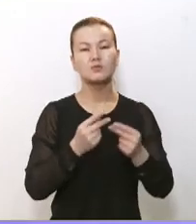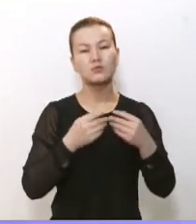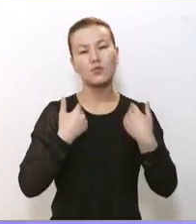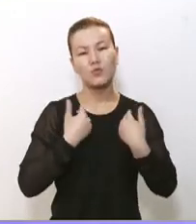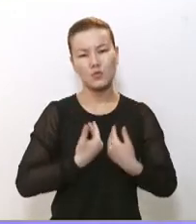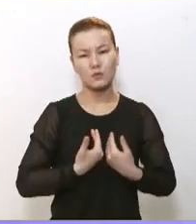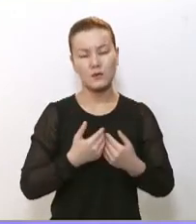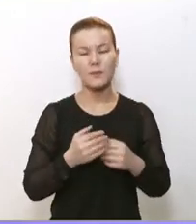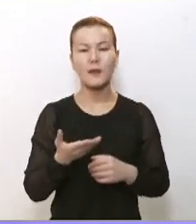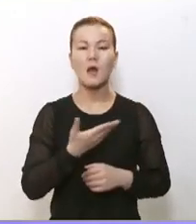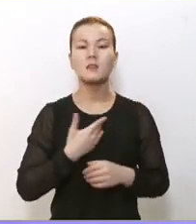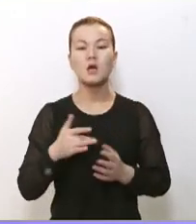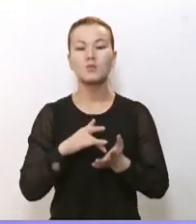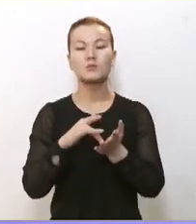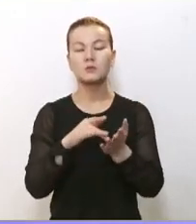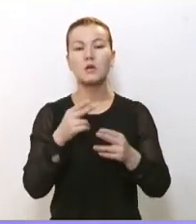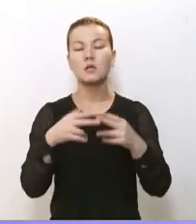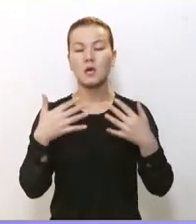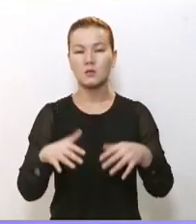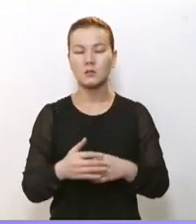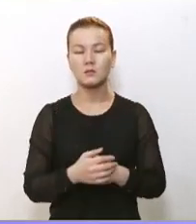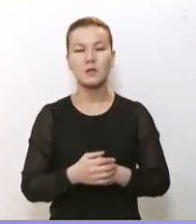путешествие закончилось, и я говорю вам